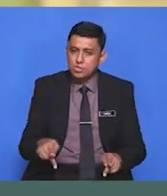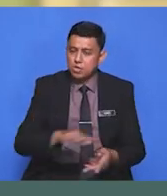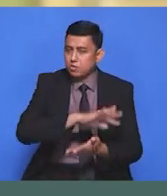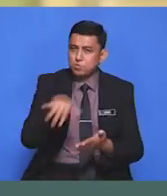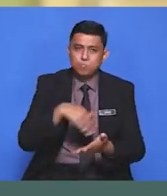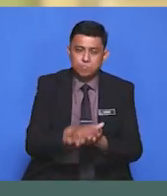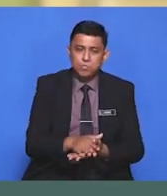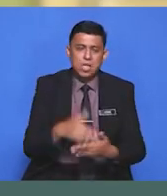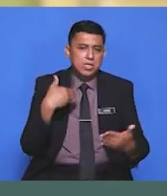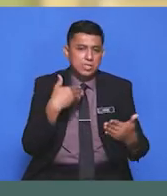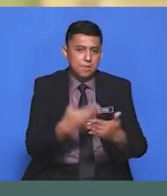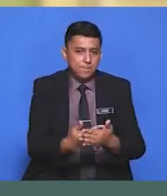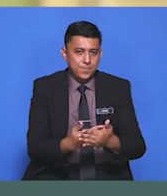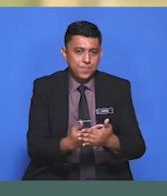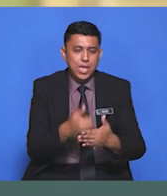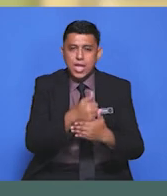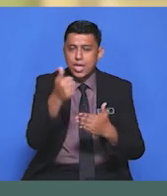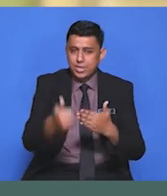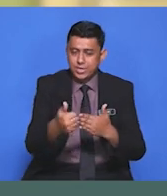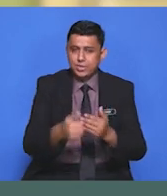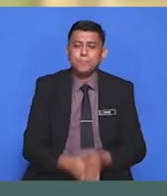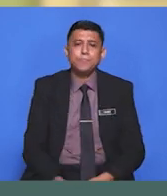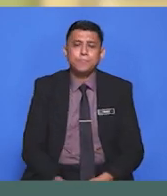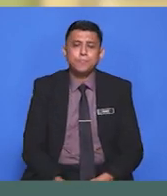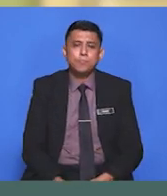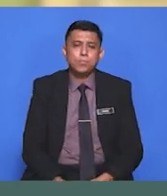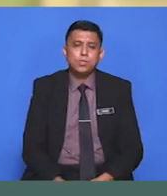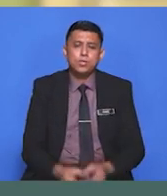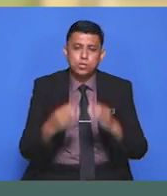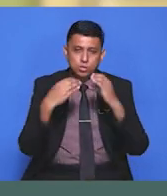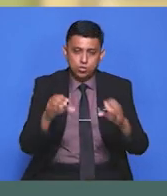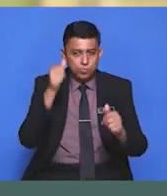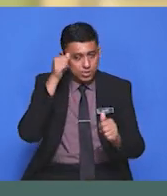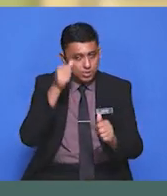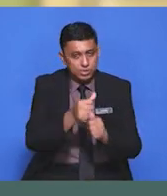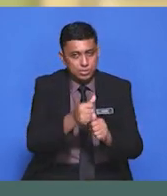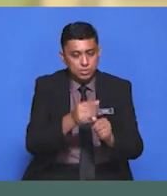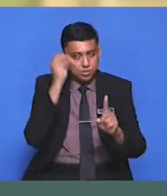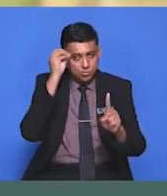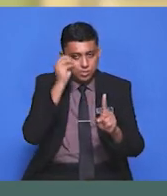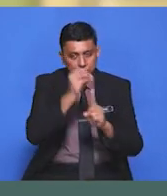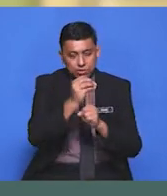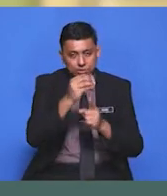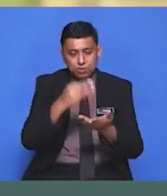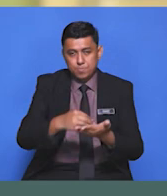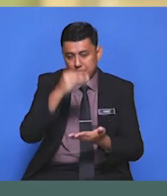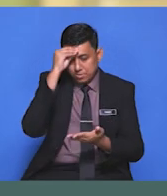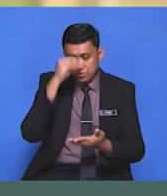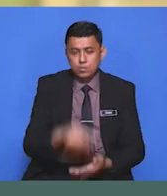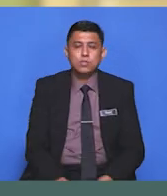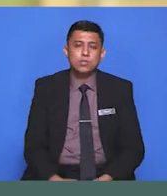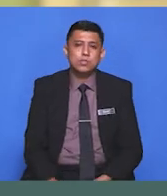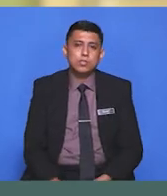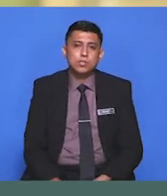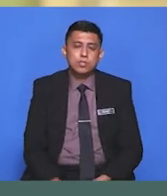kita telah pun sampai ke penghujung slot ini. Para pelajar cuba ingat kembali objektif pembelajaran kita